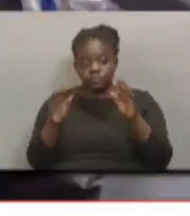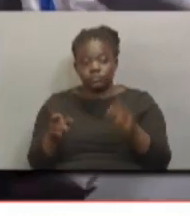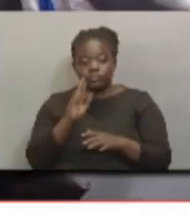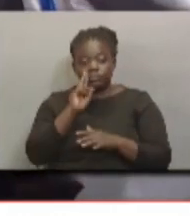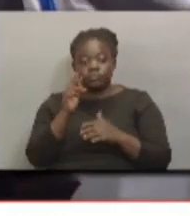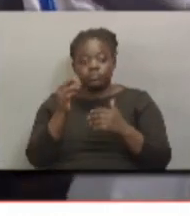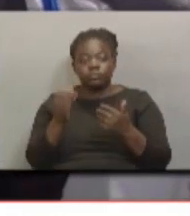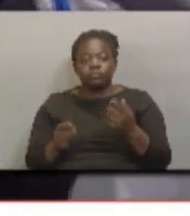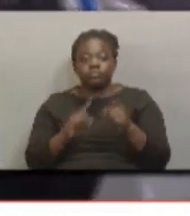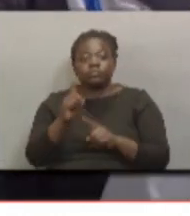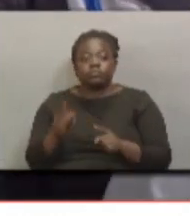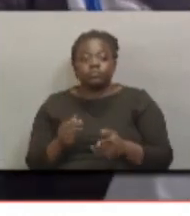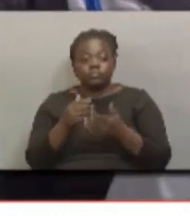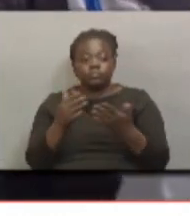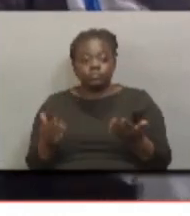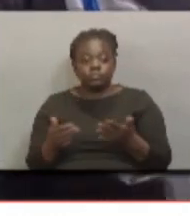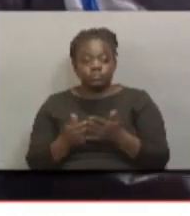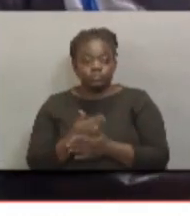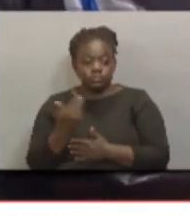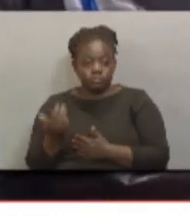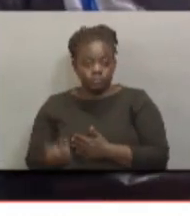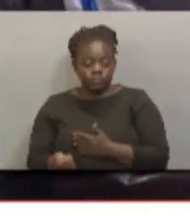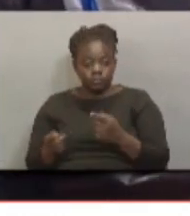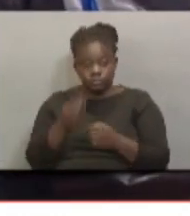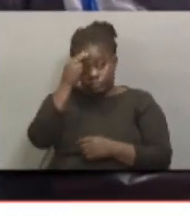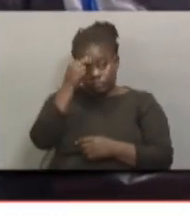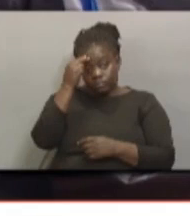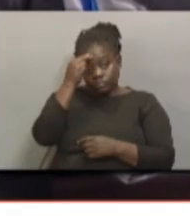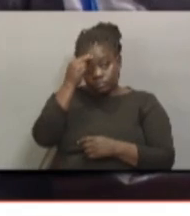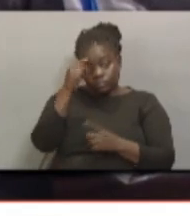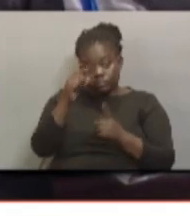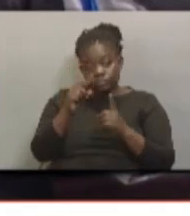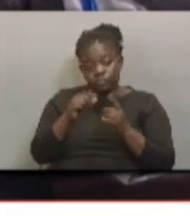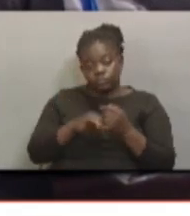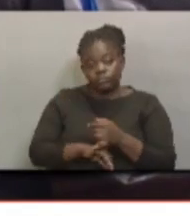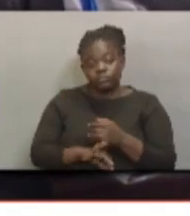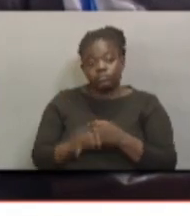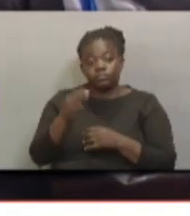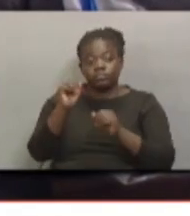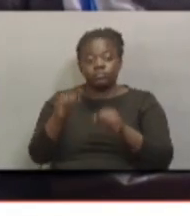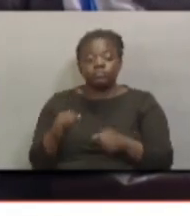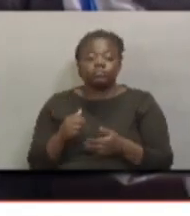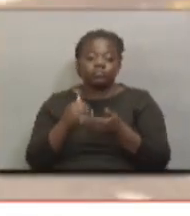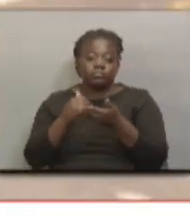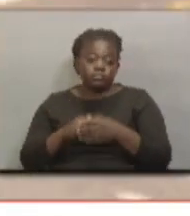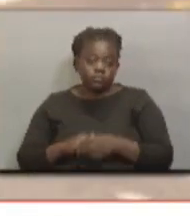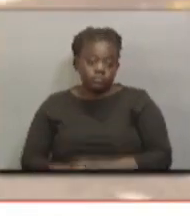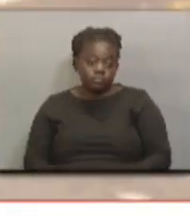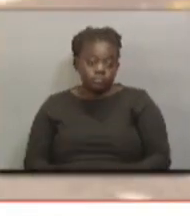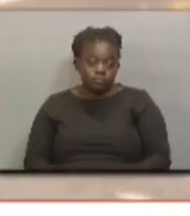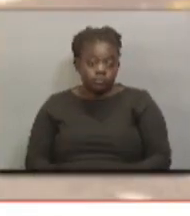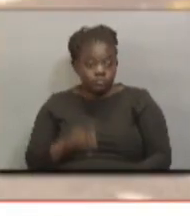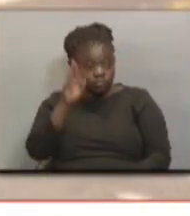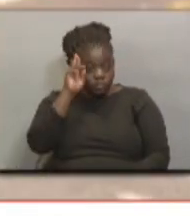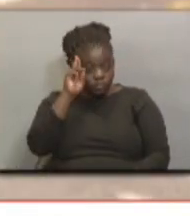ebigezo bino byakubayamba okwezza obuggya. Naawe omuyizi owa siniya eyookusatu kisobolera ddala okuyamba. Kubajjukira abaana